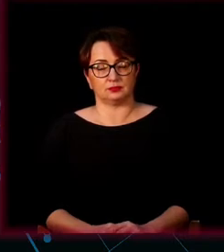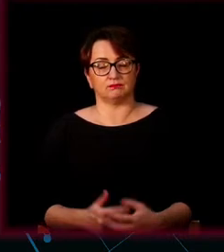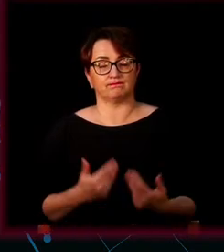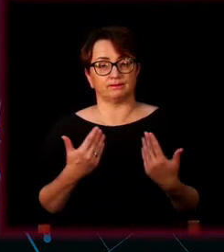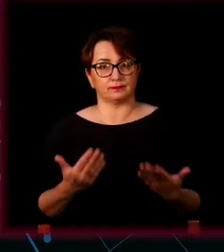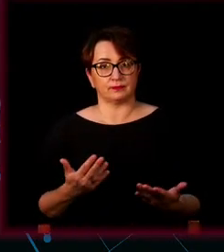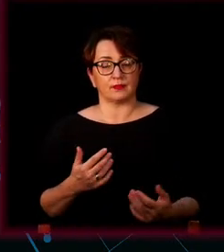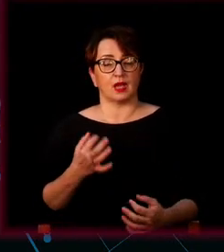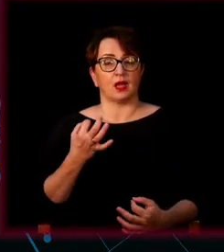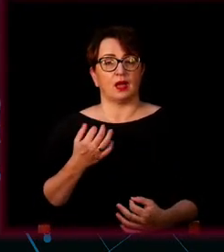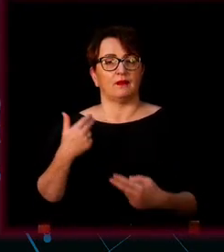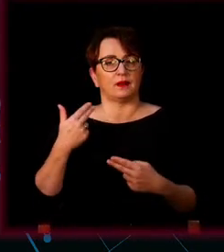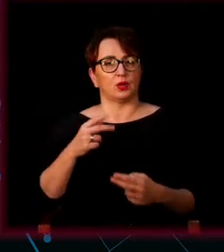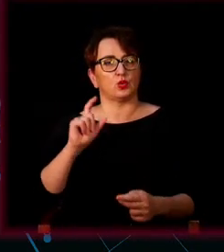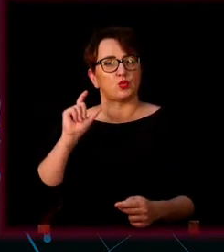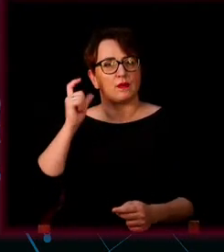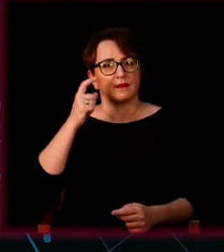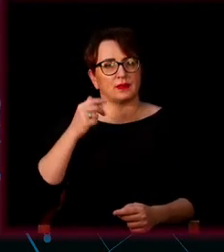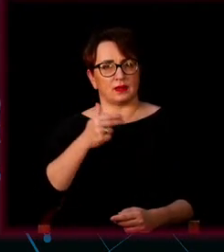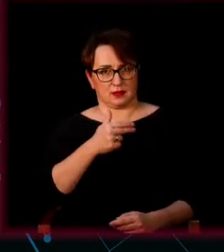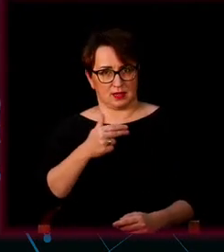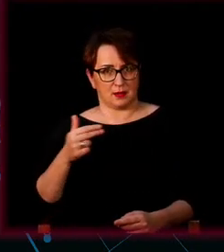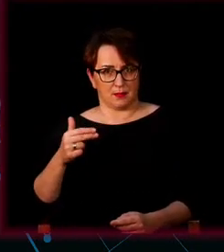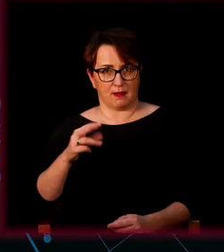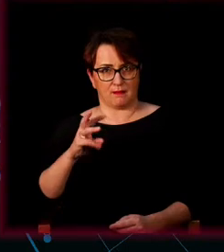Także wracając do tego głównego wątku,